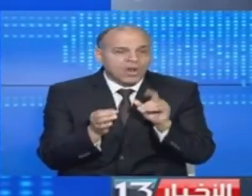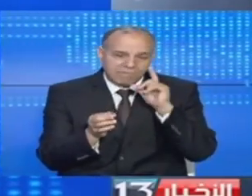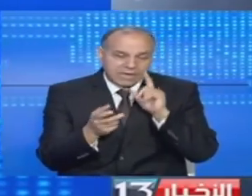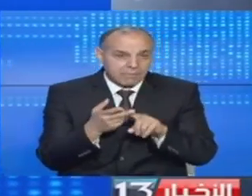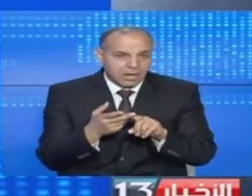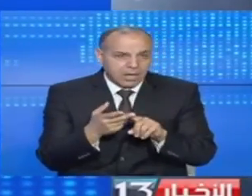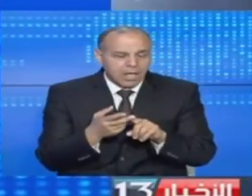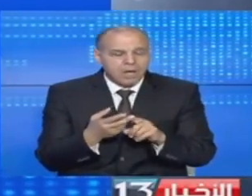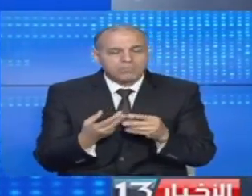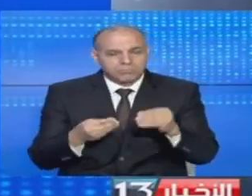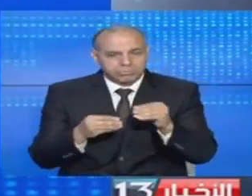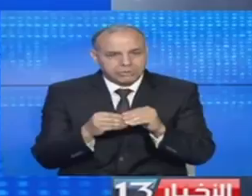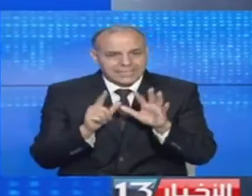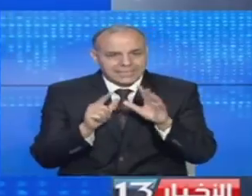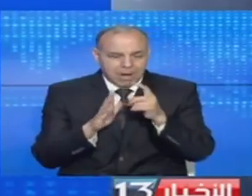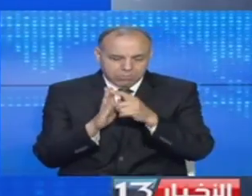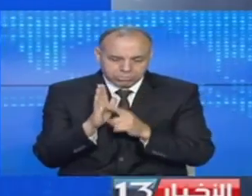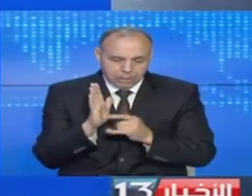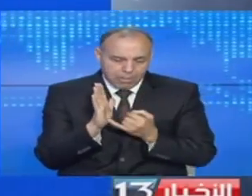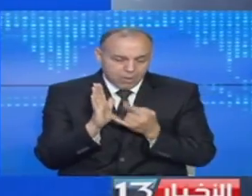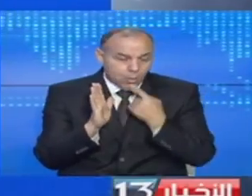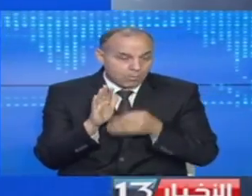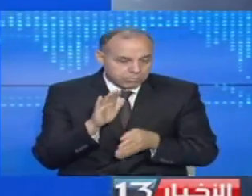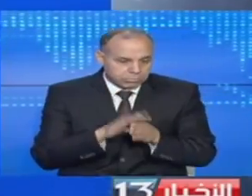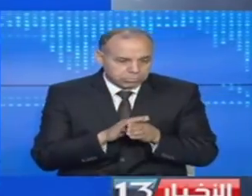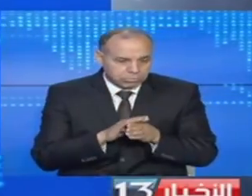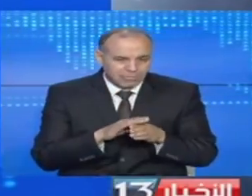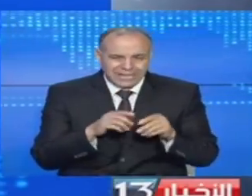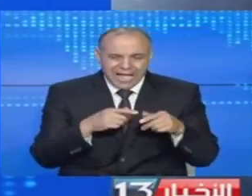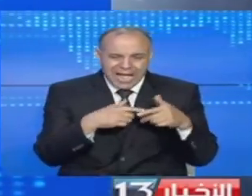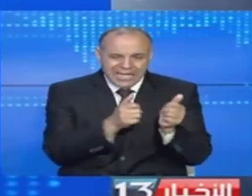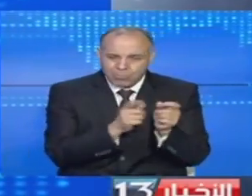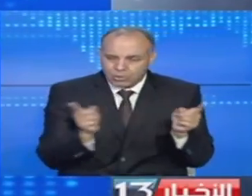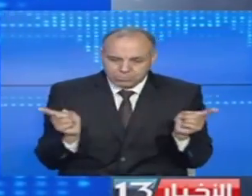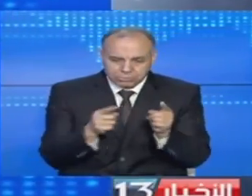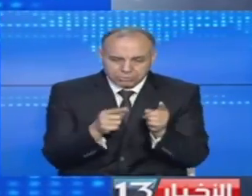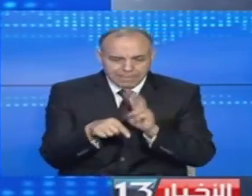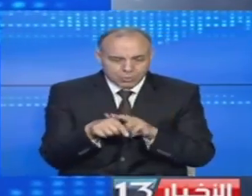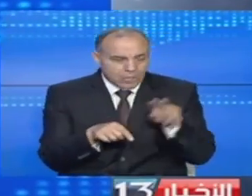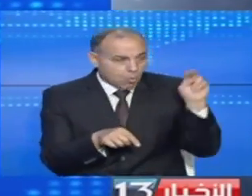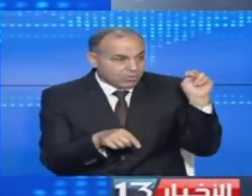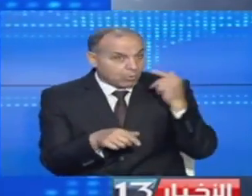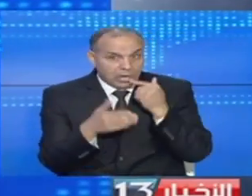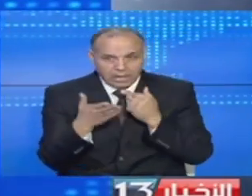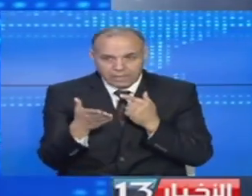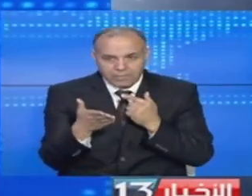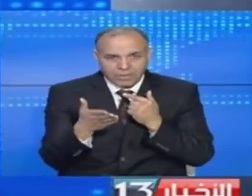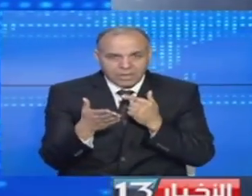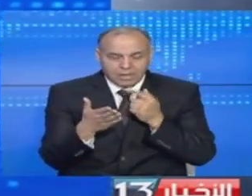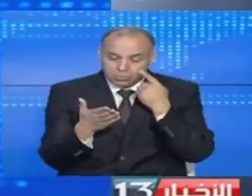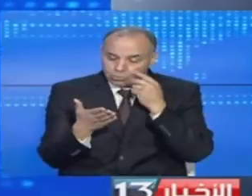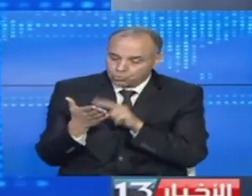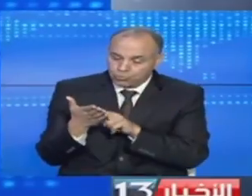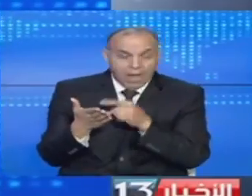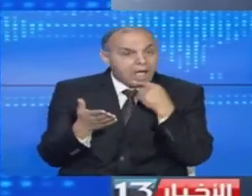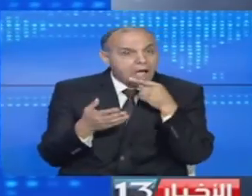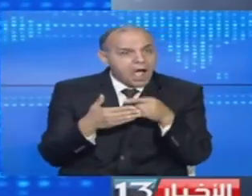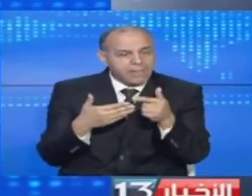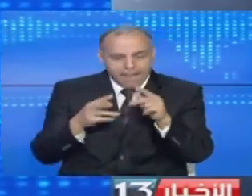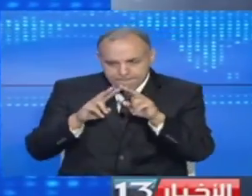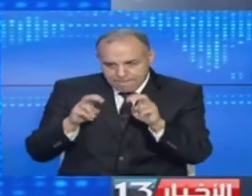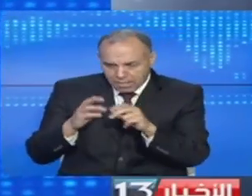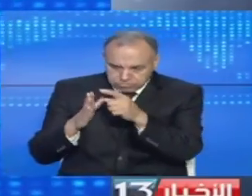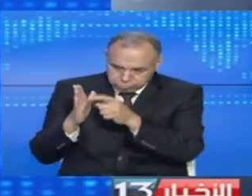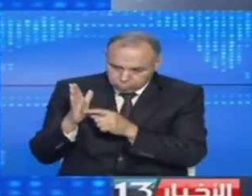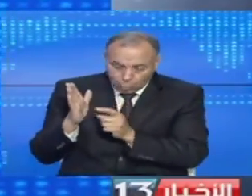متكونه من سبع مواد سياسيه انطلق الفرقاء الليبيون برعايه الامم المتحده في الاطلاع عليها والتباحث